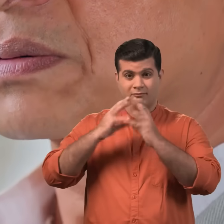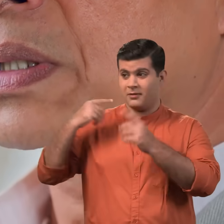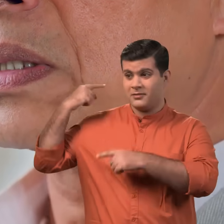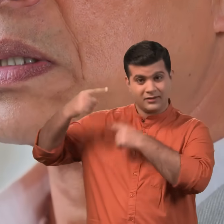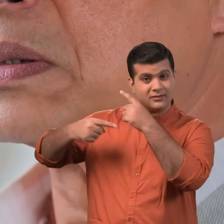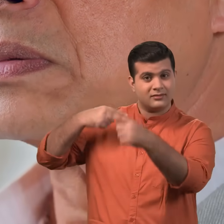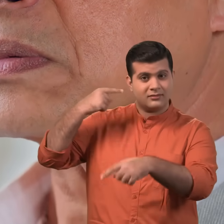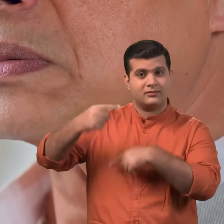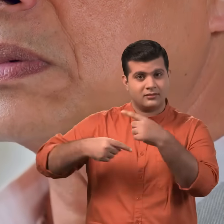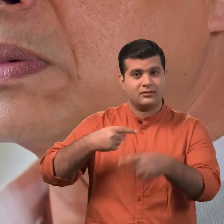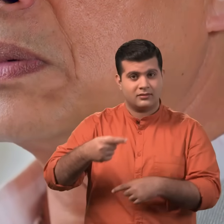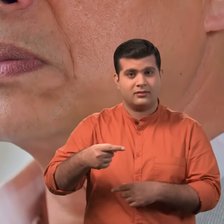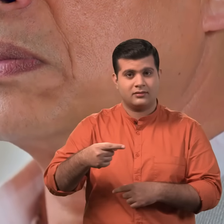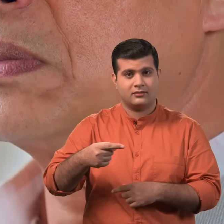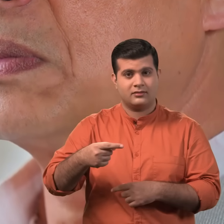खानदान में